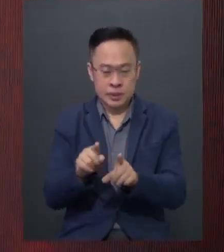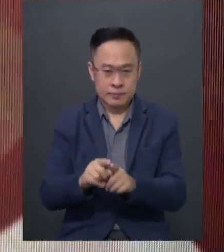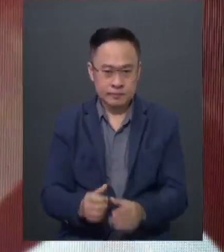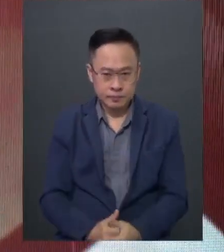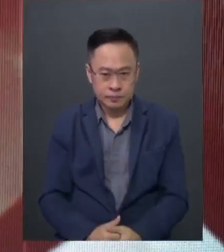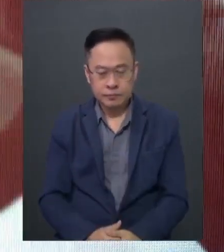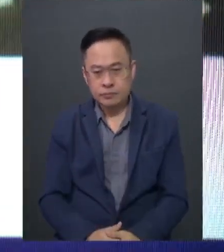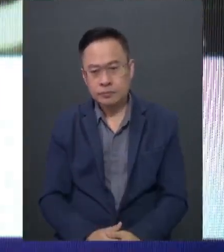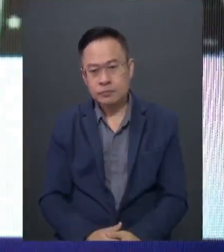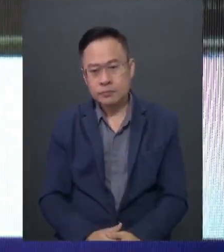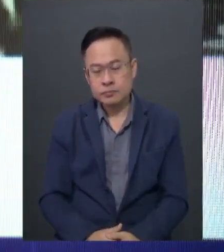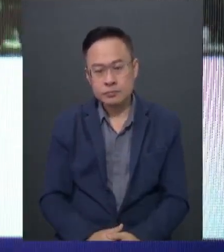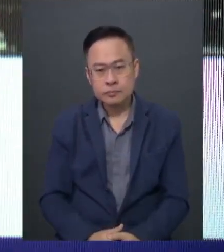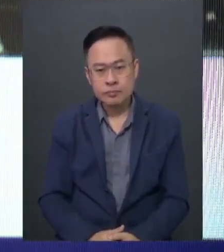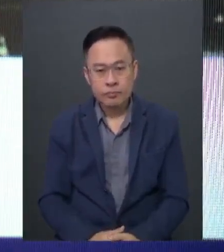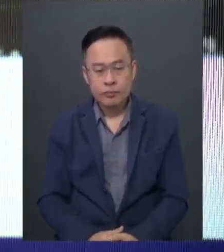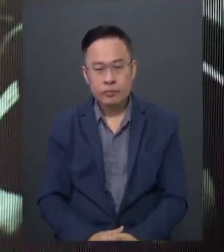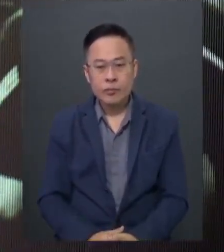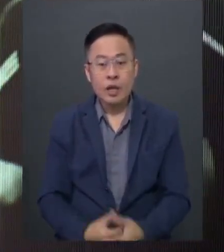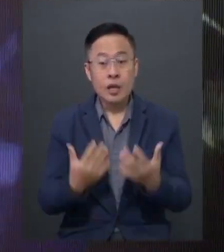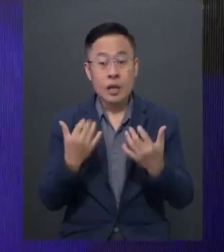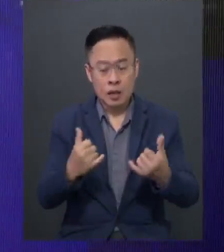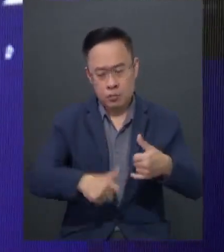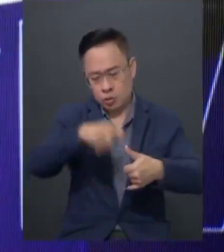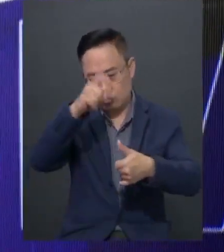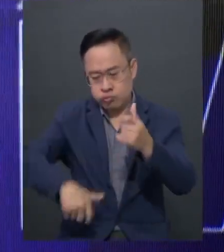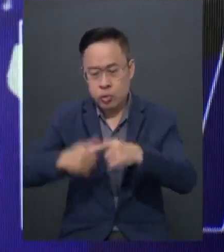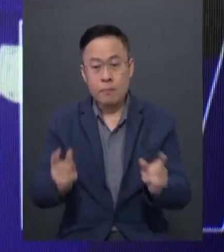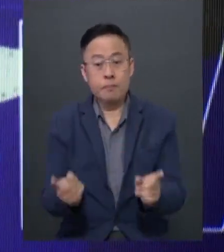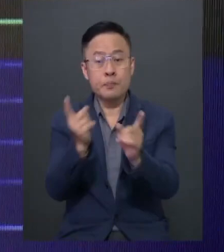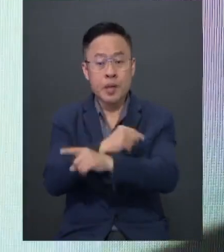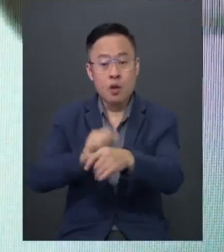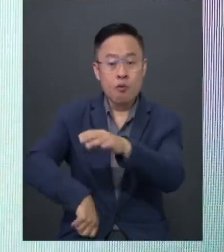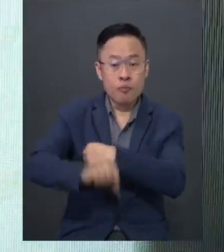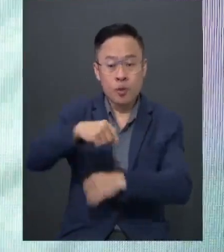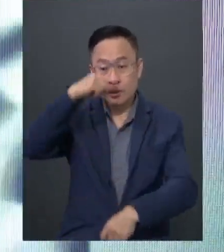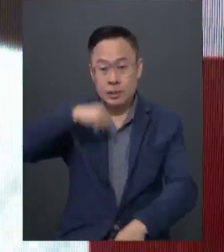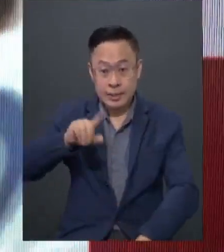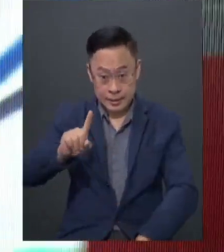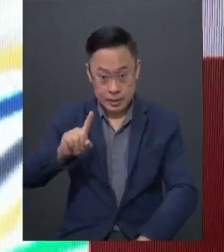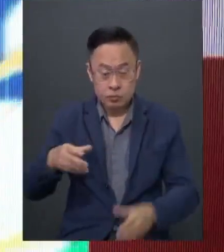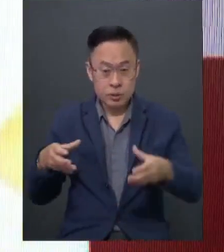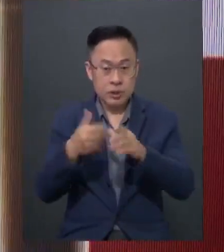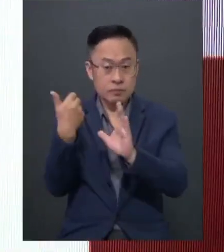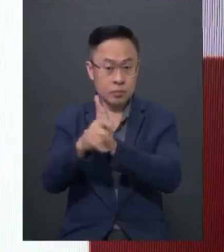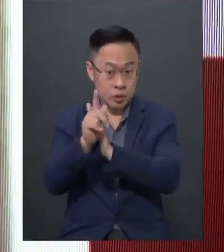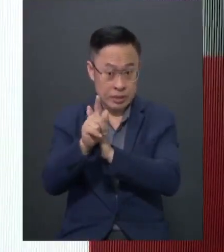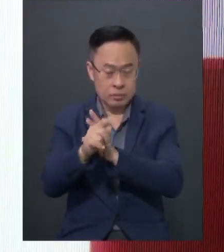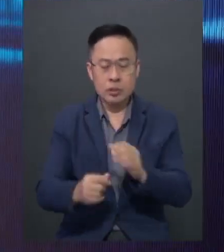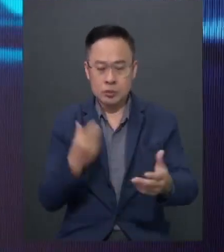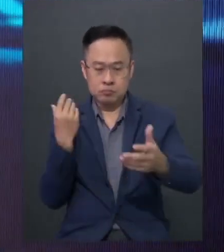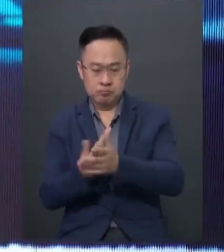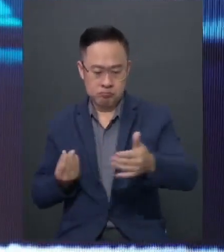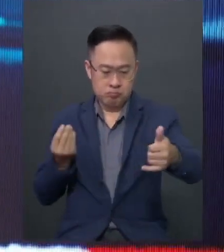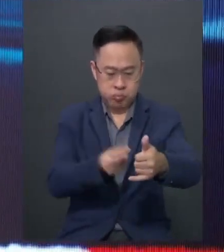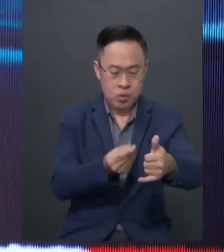มาดูในลีกกันหน่อยครับตอนนี้ก็เสริมทัพกันอุตลุดเลยครับล่าสุดขอนแก่นนะครับเปิดตัวดาวยิงสัญชาติสเปนครับนั่นก็คือ